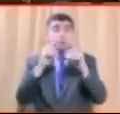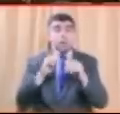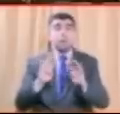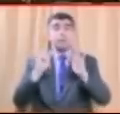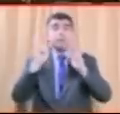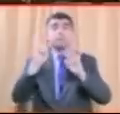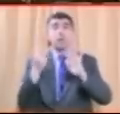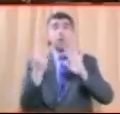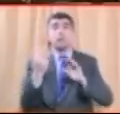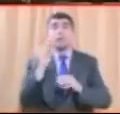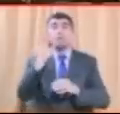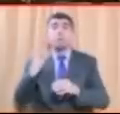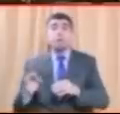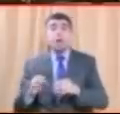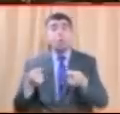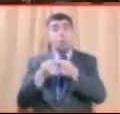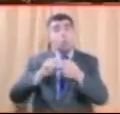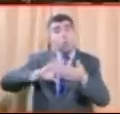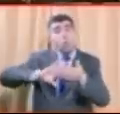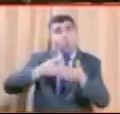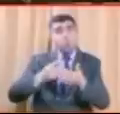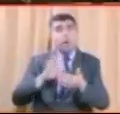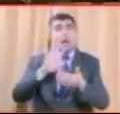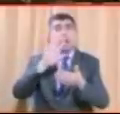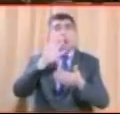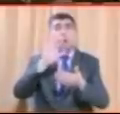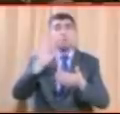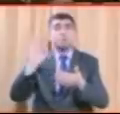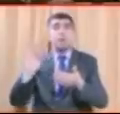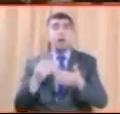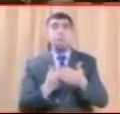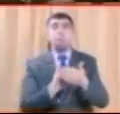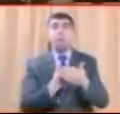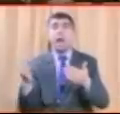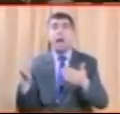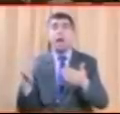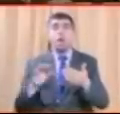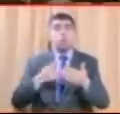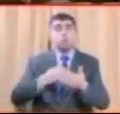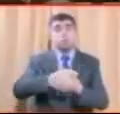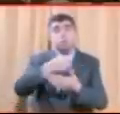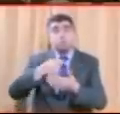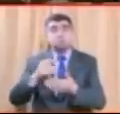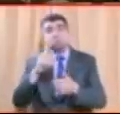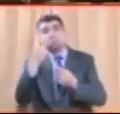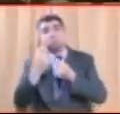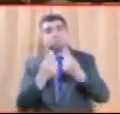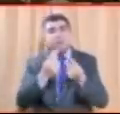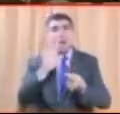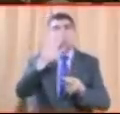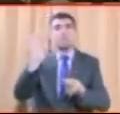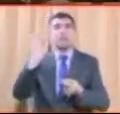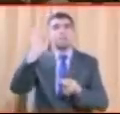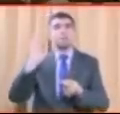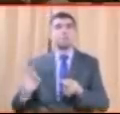حنا قدمنا 83% الميزانيه من 500 مليار سنتيم باش وصلنا، ما وصلناش ل 50% الانجاز. هنا كيبين